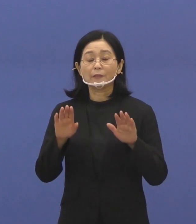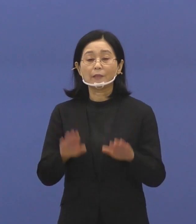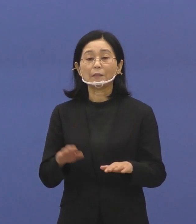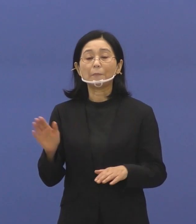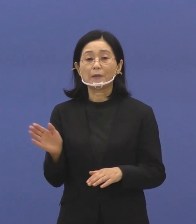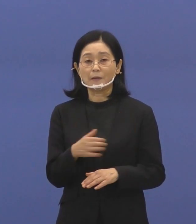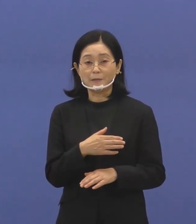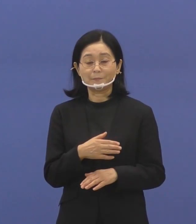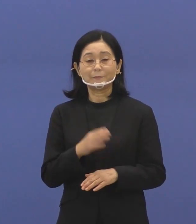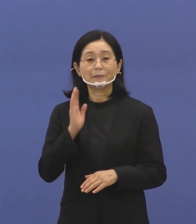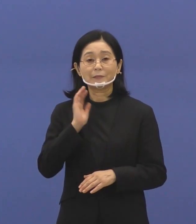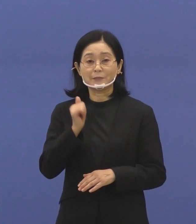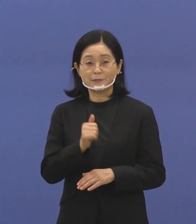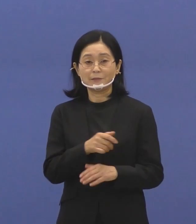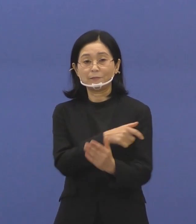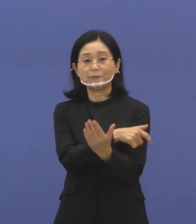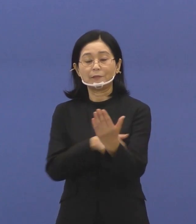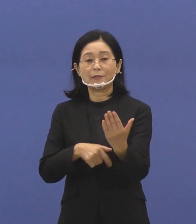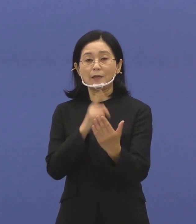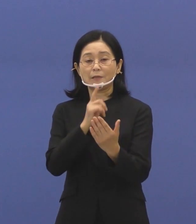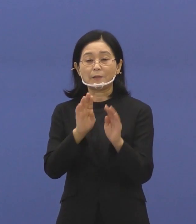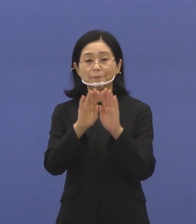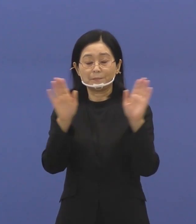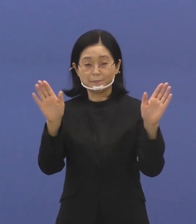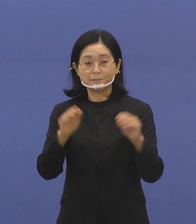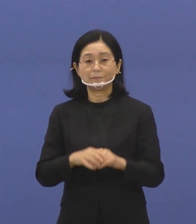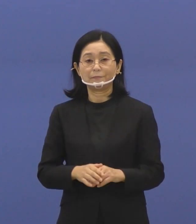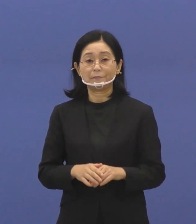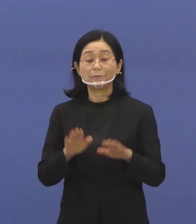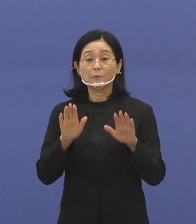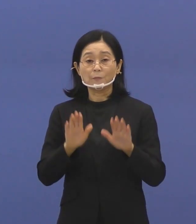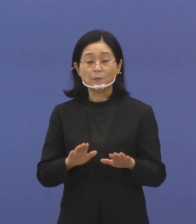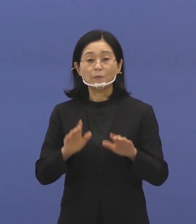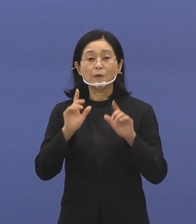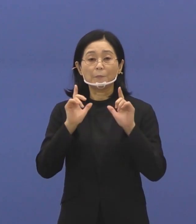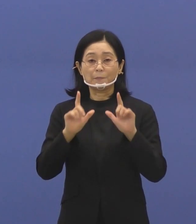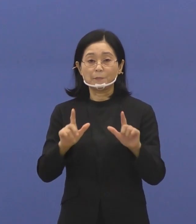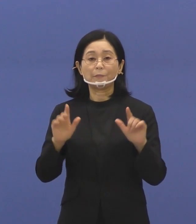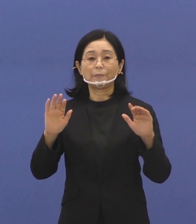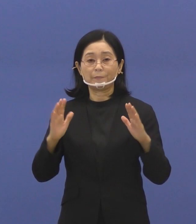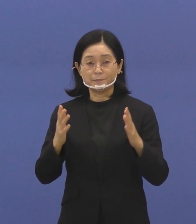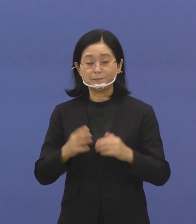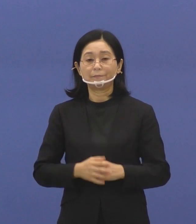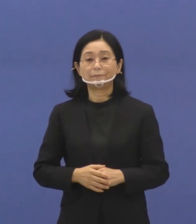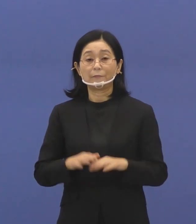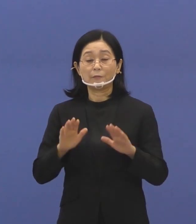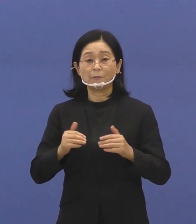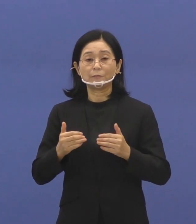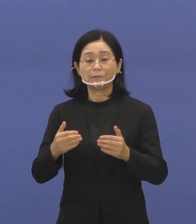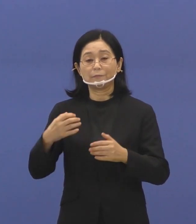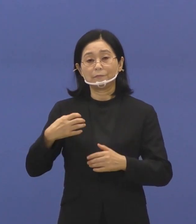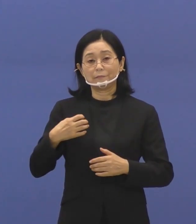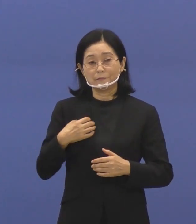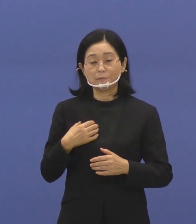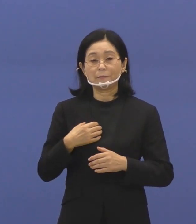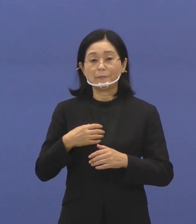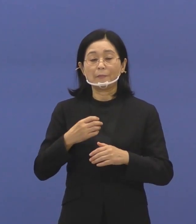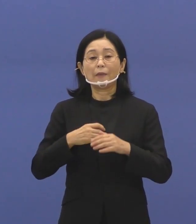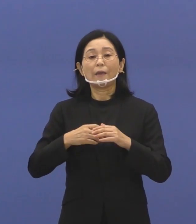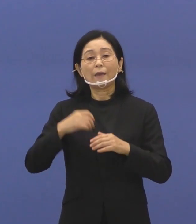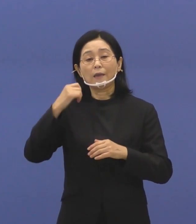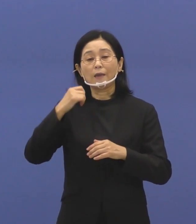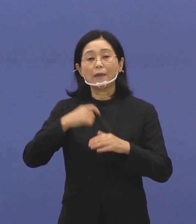ただいまから記者会見を行います。本日は知事からの発表はございません。本日の進行は朝日新聞社